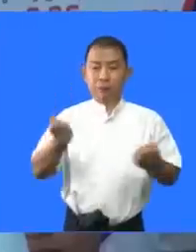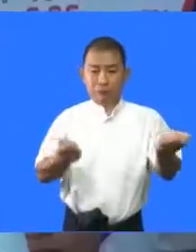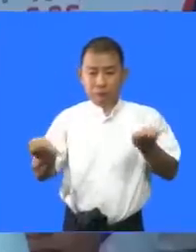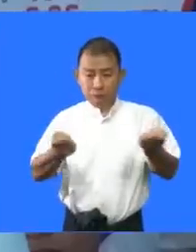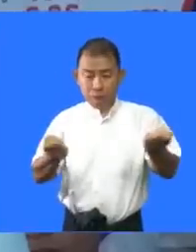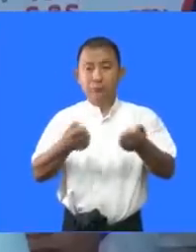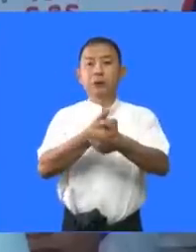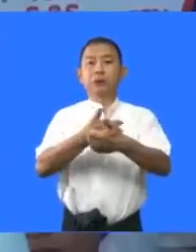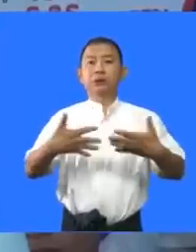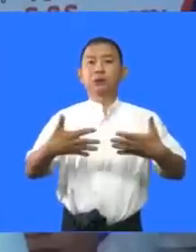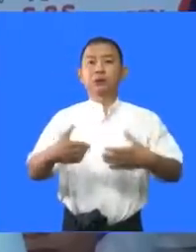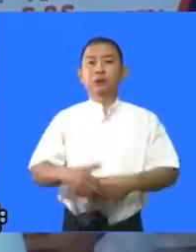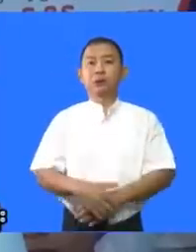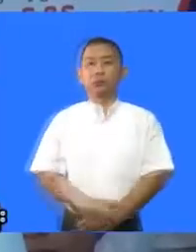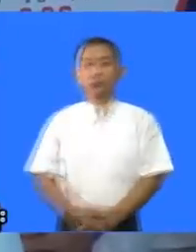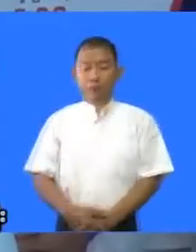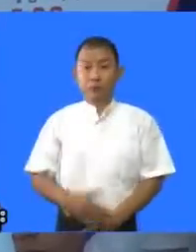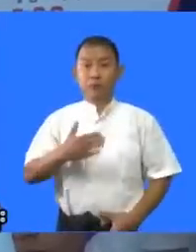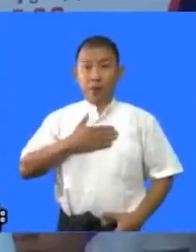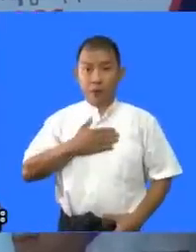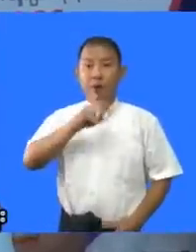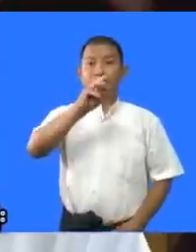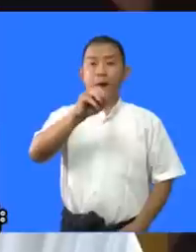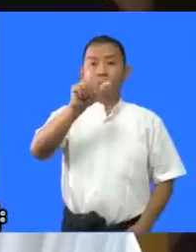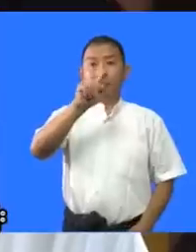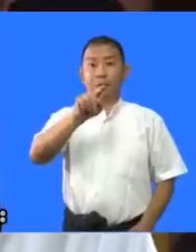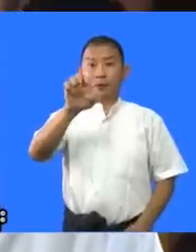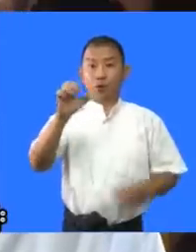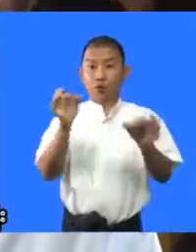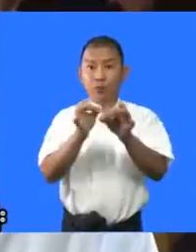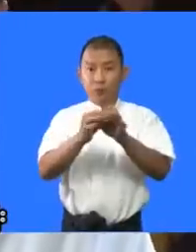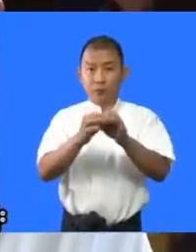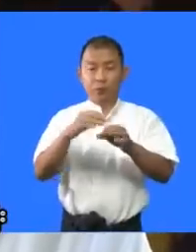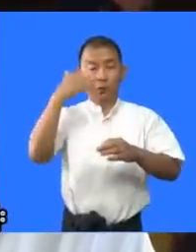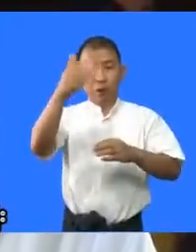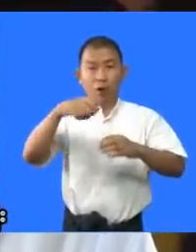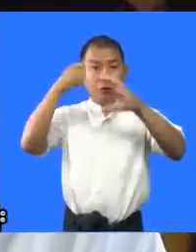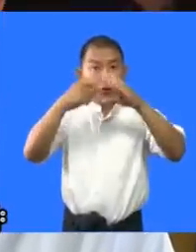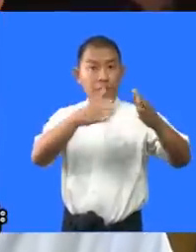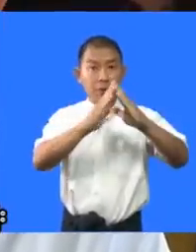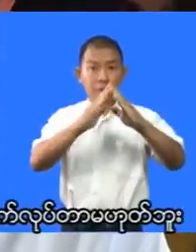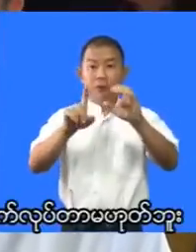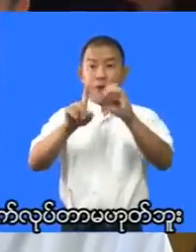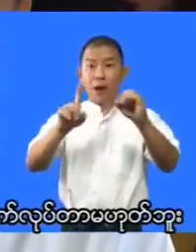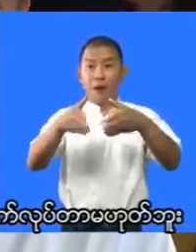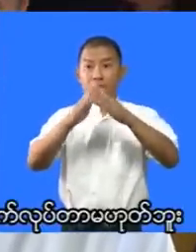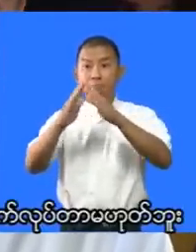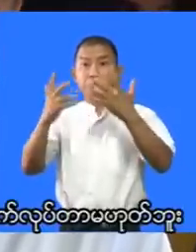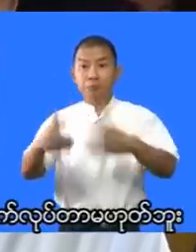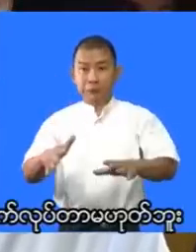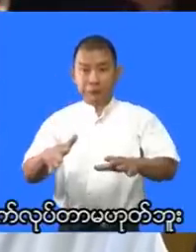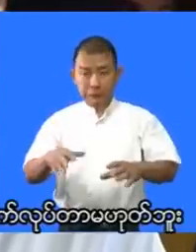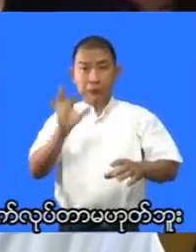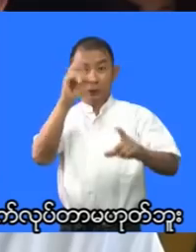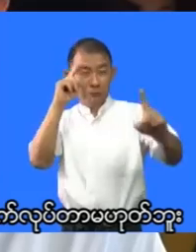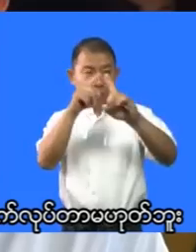ယ်ပေါက်တွေဖာရအောင် ဟုတ်ရုပ်ရှင်လောက ကျွန်တ ော်တို့ကကပြသွားတဲ့ထက်မှာပါတယ်လို့ပေါ့ကျွန်တော်တို့ base company နေနဲ့အခုယုံတရားစီမံကိန်းဆိုလုပ်တယ်လုပ်